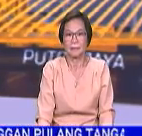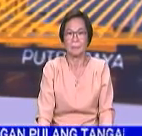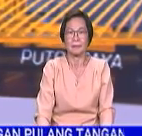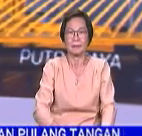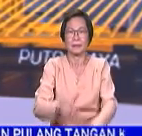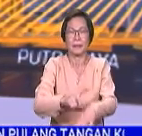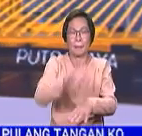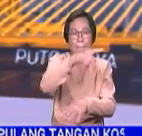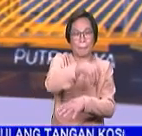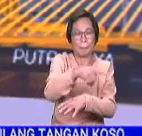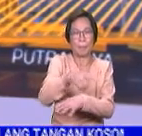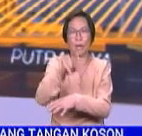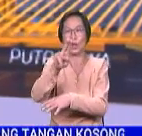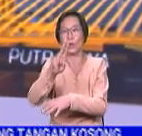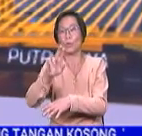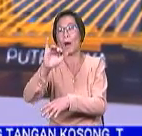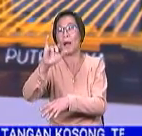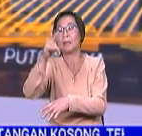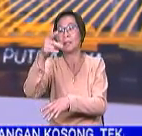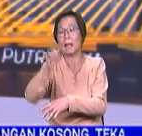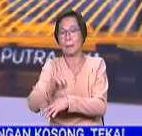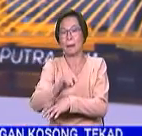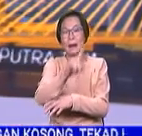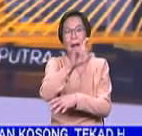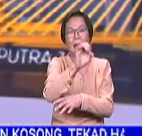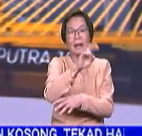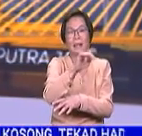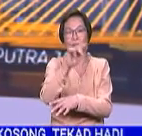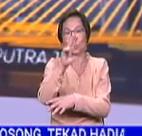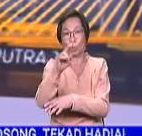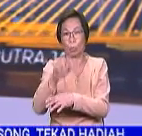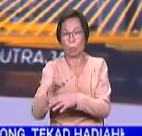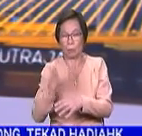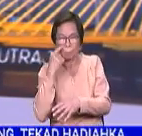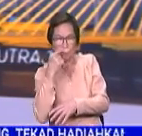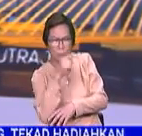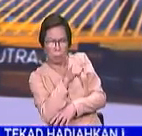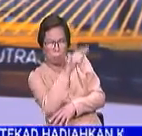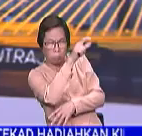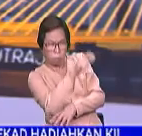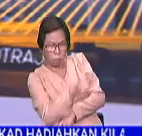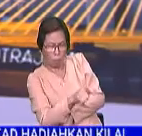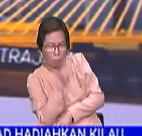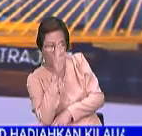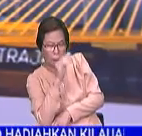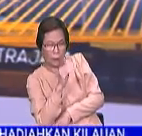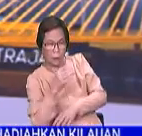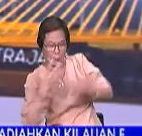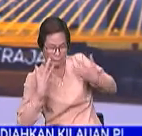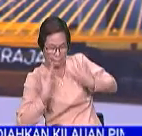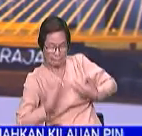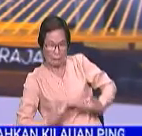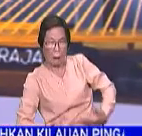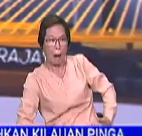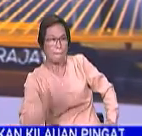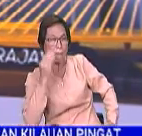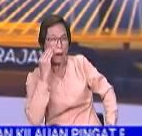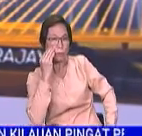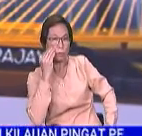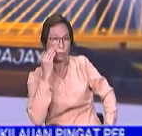Hai DVD UGM lachell Ndu kelibat lelaki berbusana Melayu tradisional jalur Gemilang